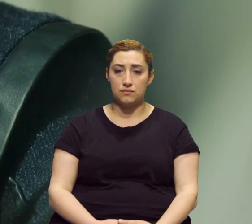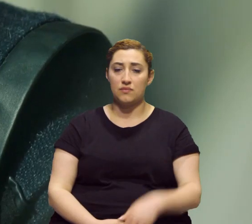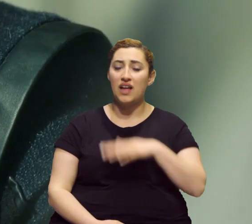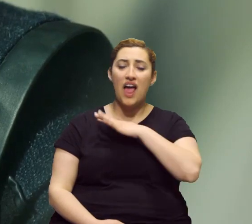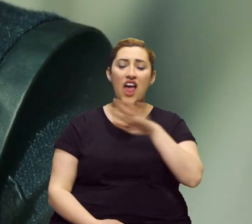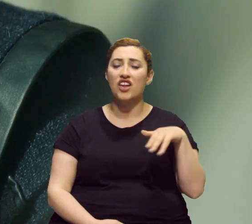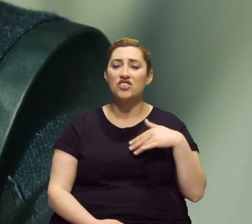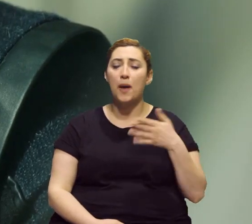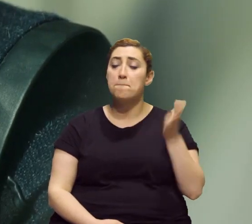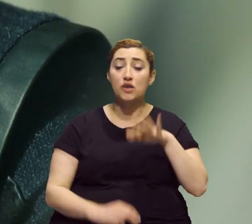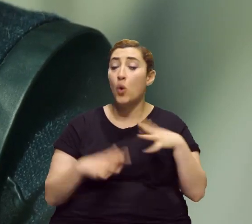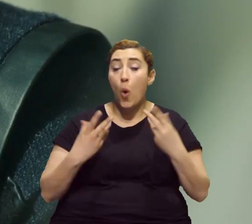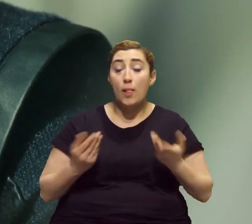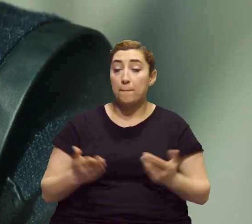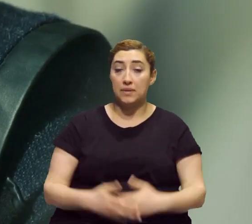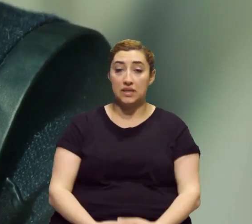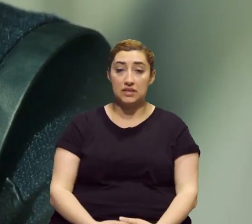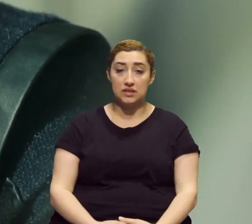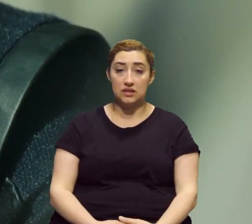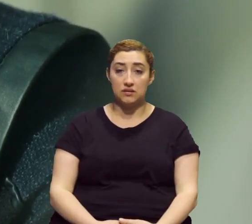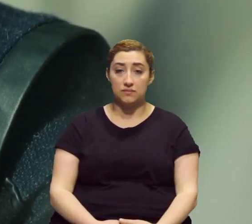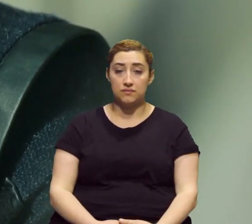Her şey başka türlü.